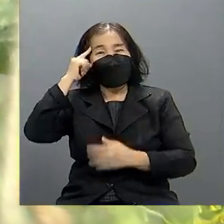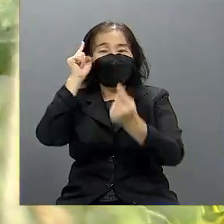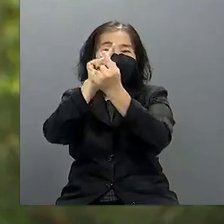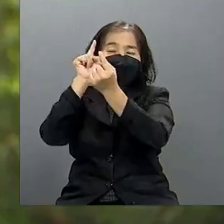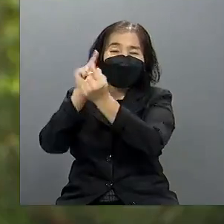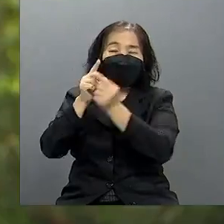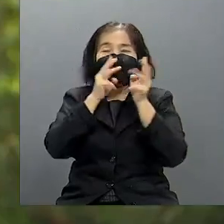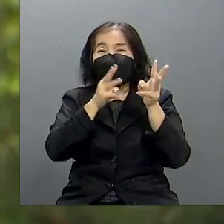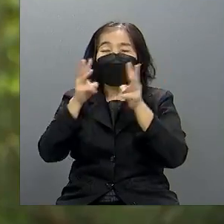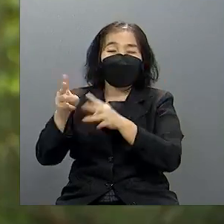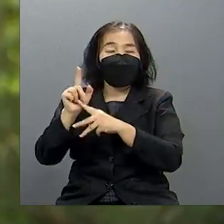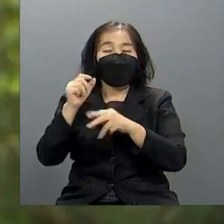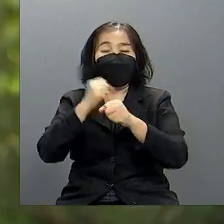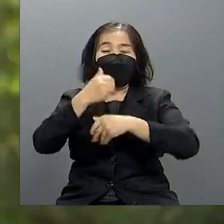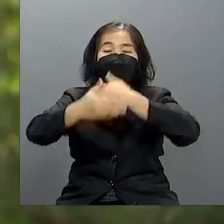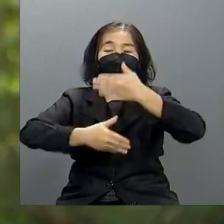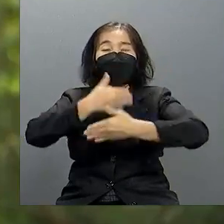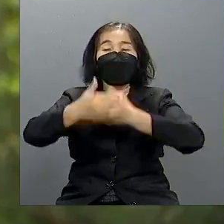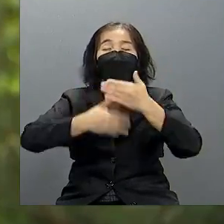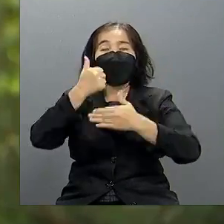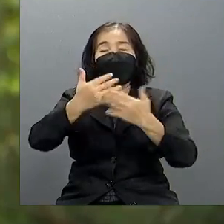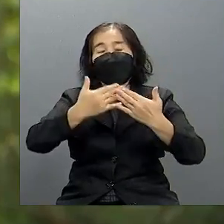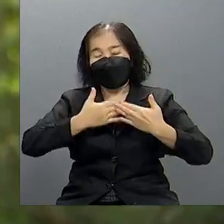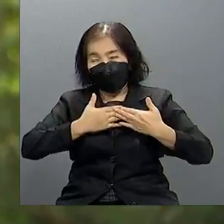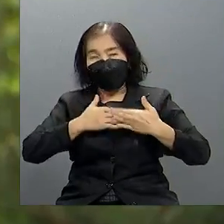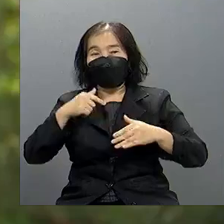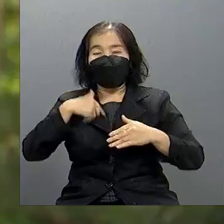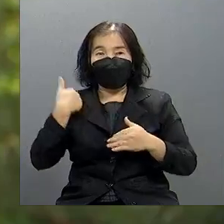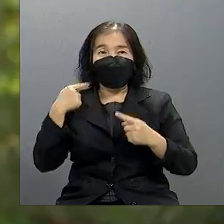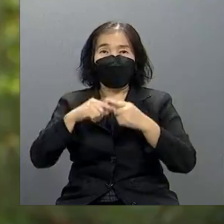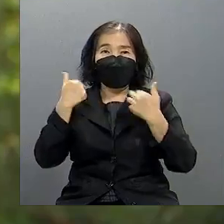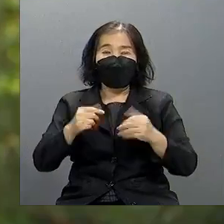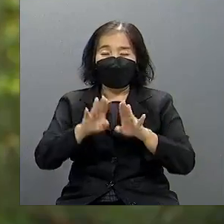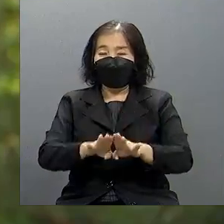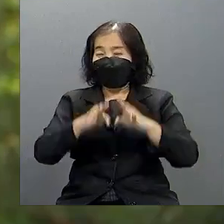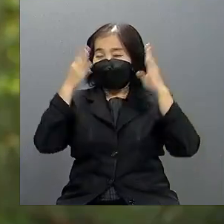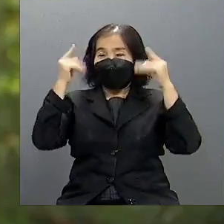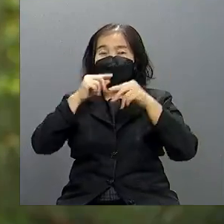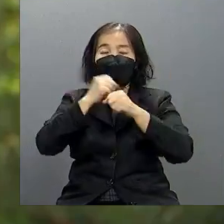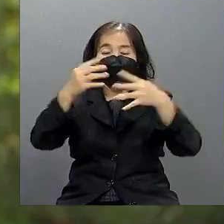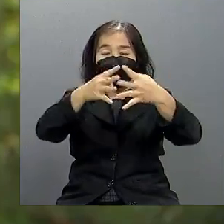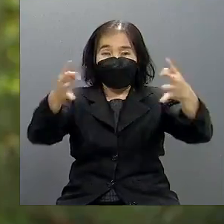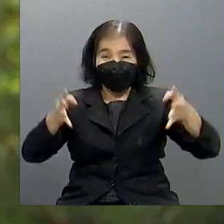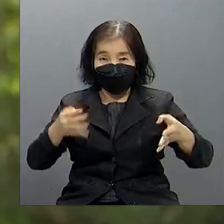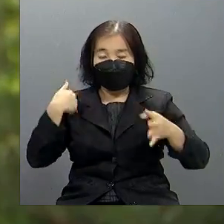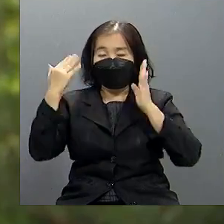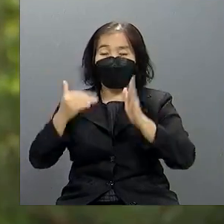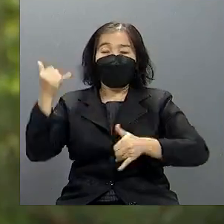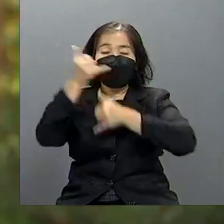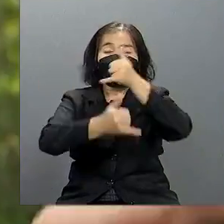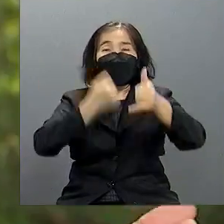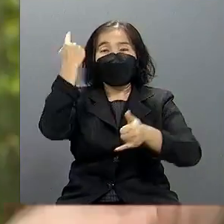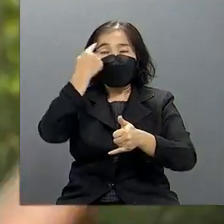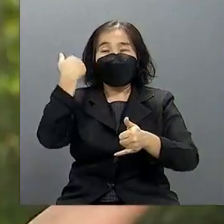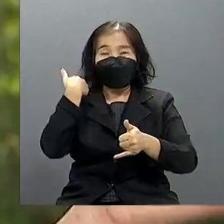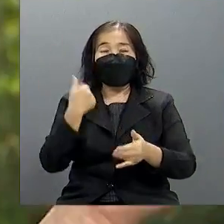ามารถที่จะกระจายสินค้าได้ดังนั้นการที่เราเปิดฟาร์มแล้วก็มีนักท่องเที่ยวเข้ามาแวะเวียนอยู่บ่อยครั้งเราจึงแบบว่า